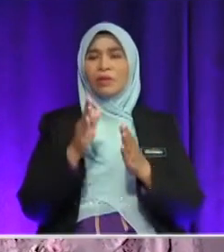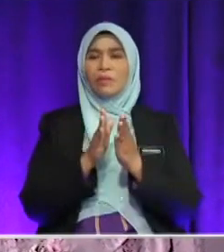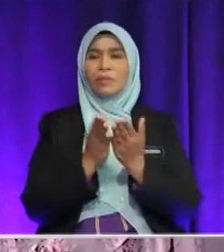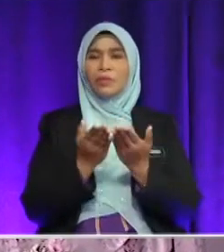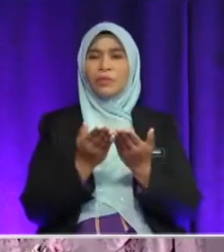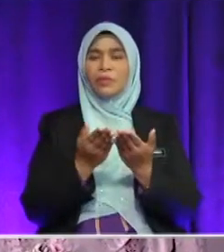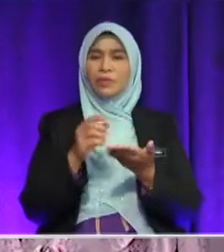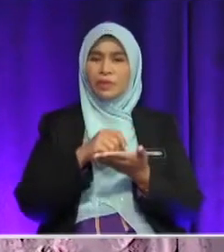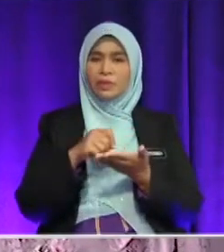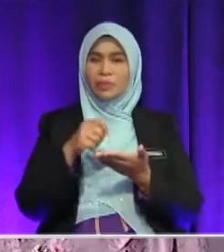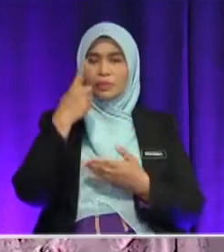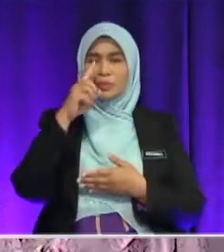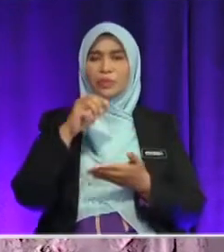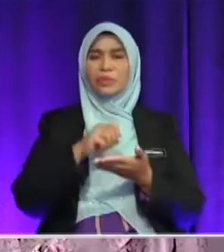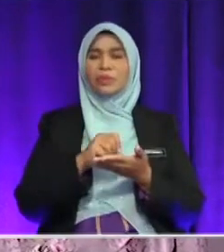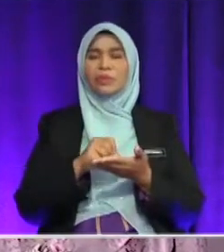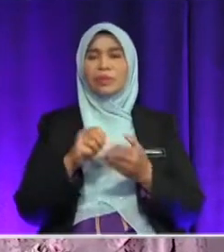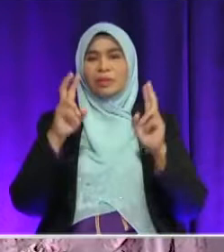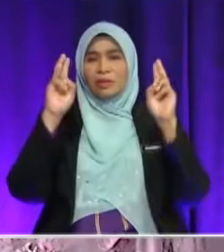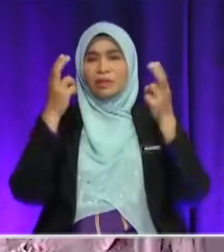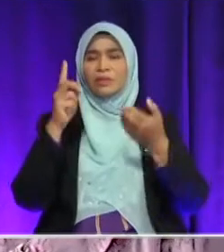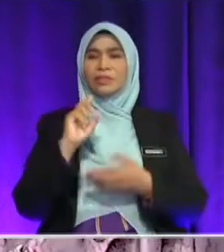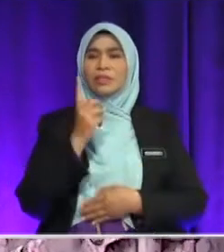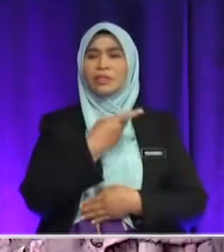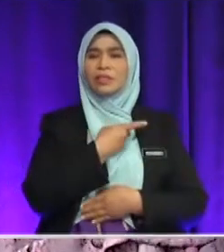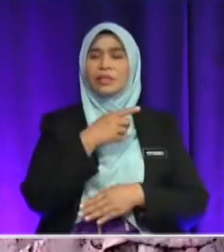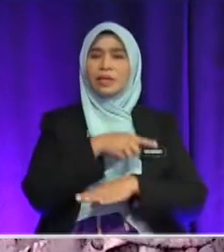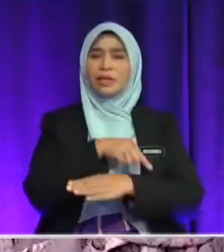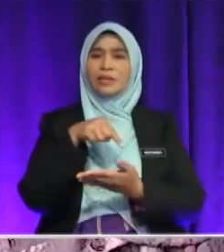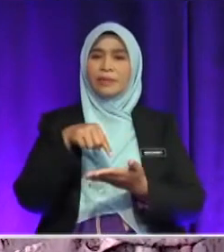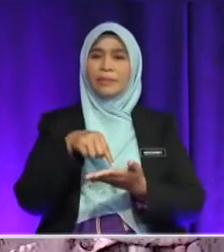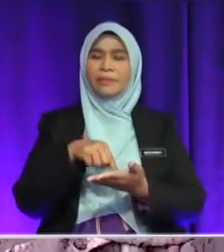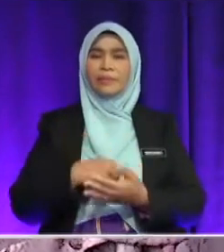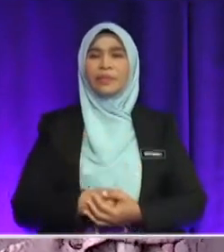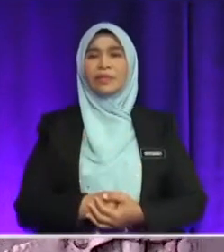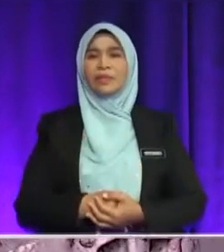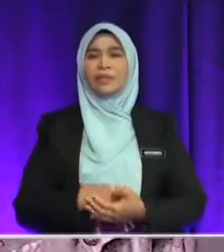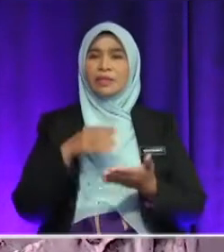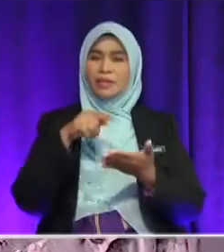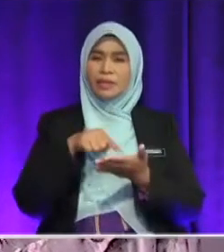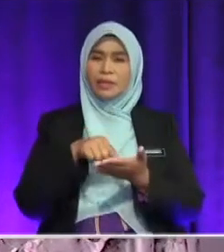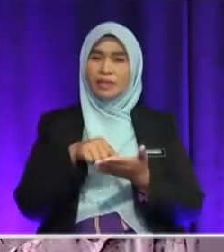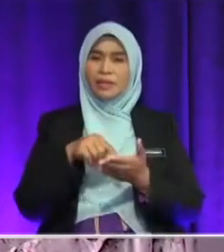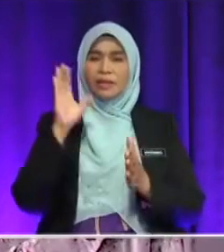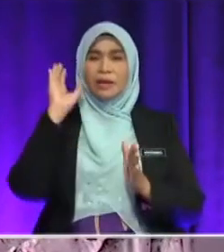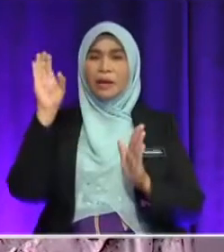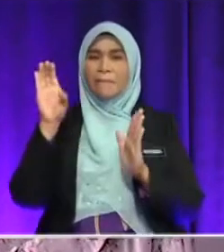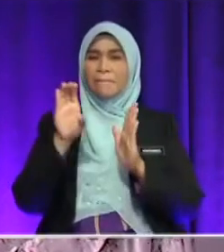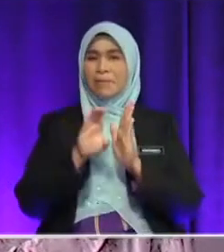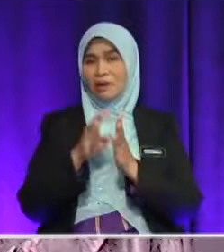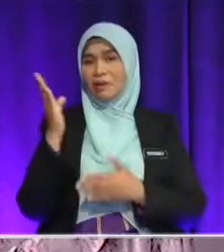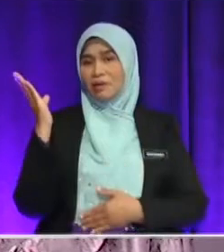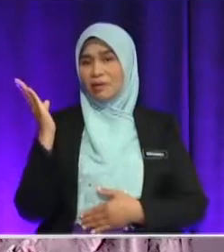pen untuk mencatat kita ajak kita pada hari ini ke ini adalah agambar wajah yang boleh dilihat